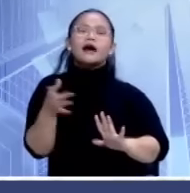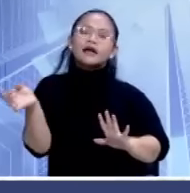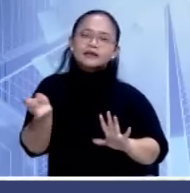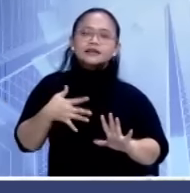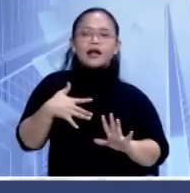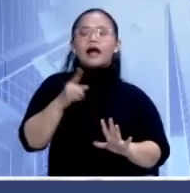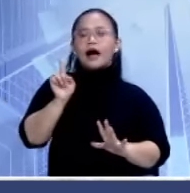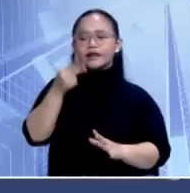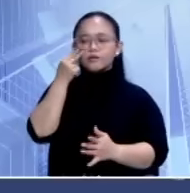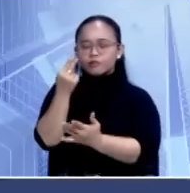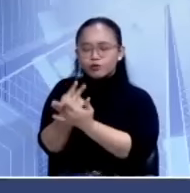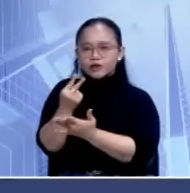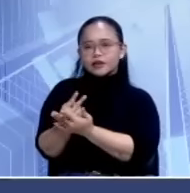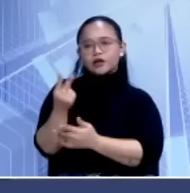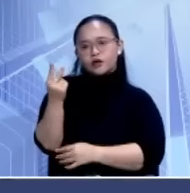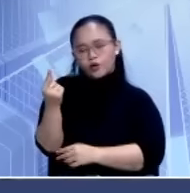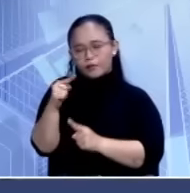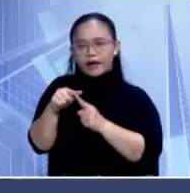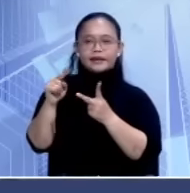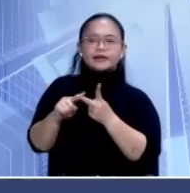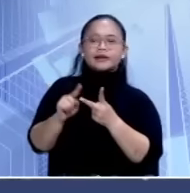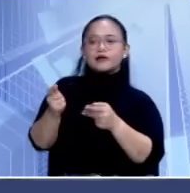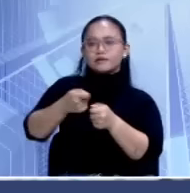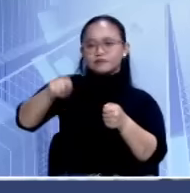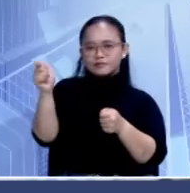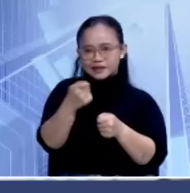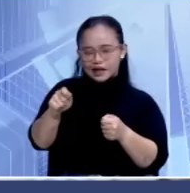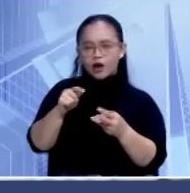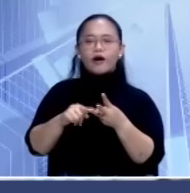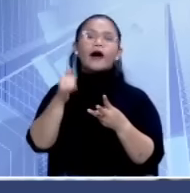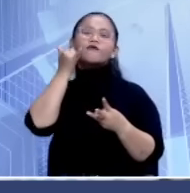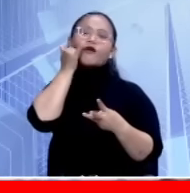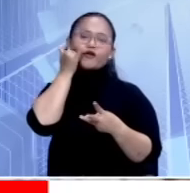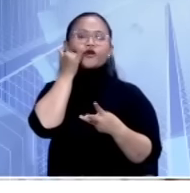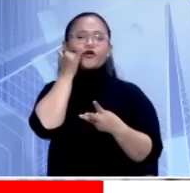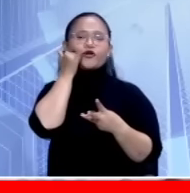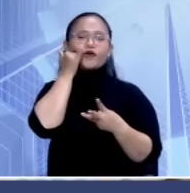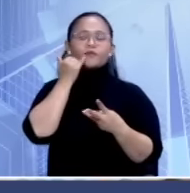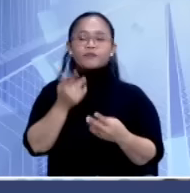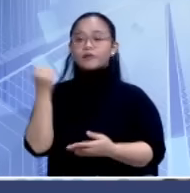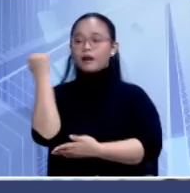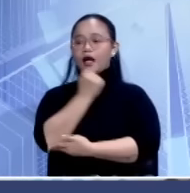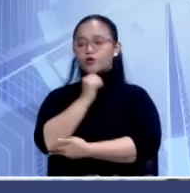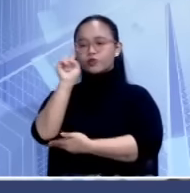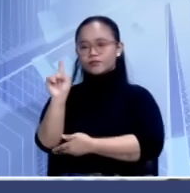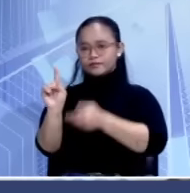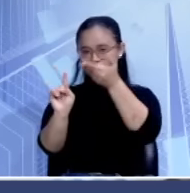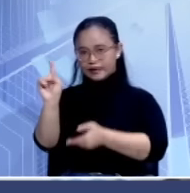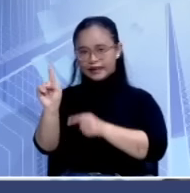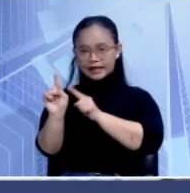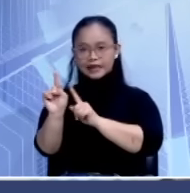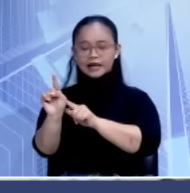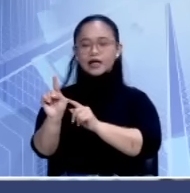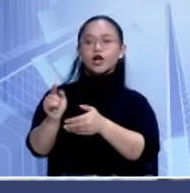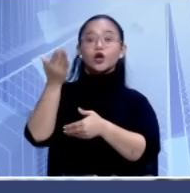dapur, dompet, dan ponsel pelaku. Dan memang ini pelaku, dia sakit